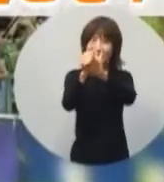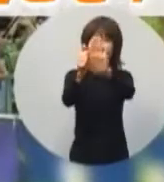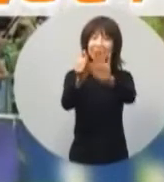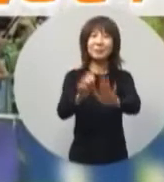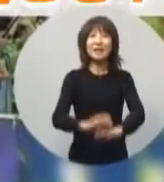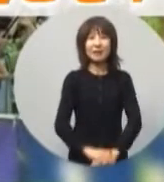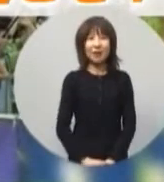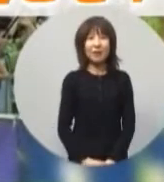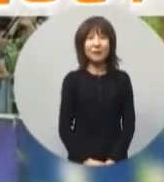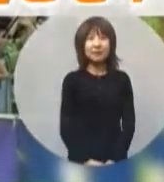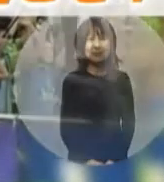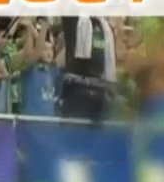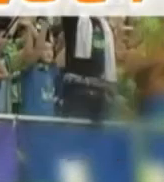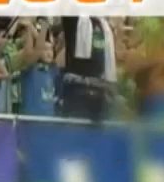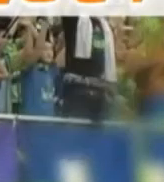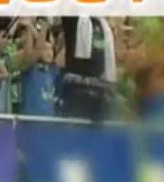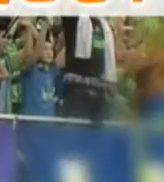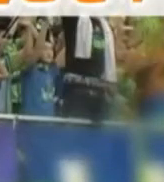う。